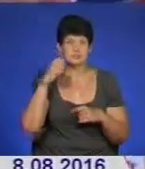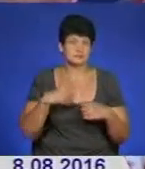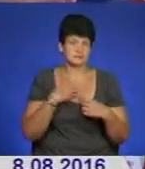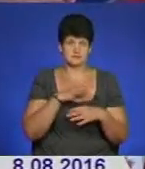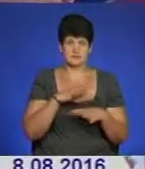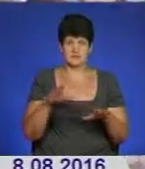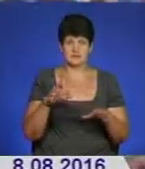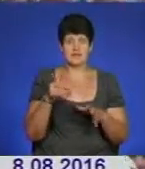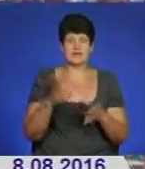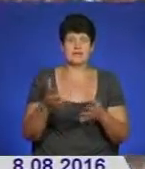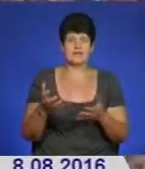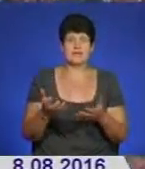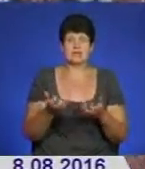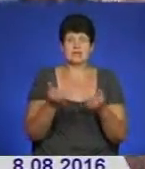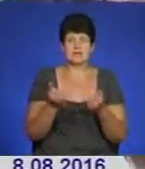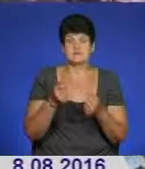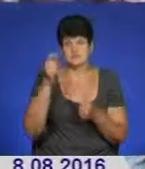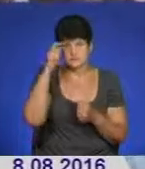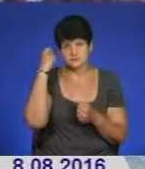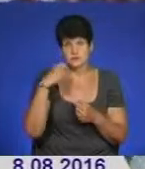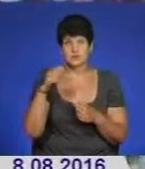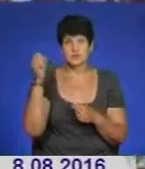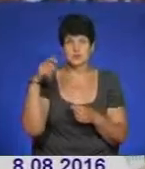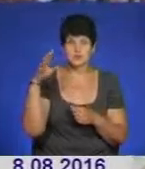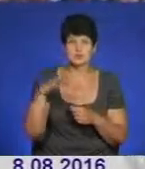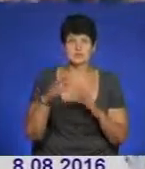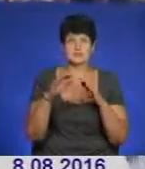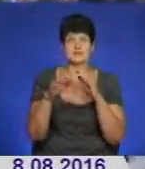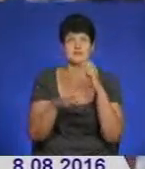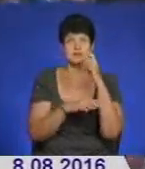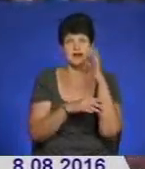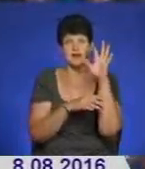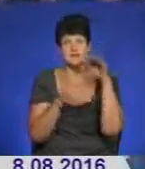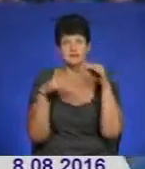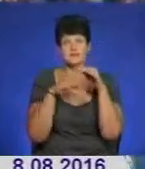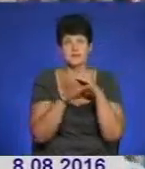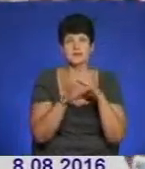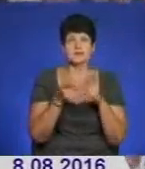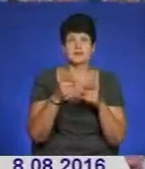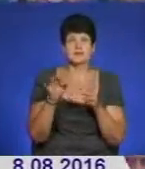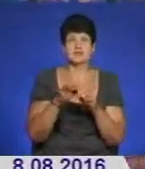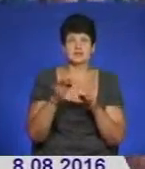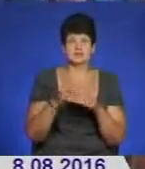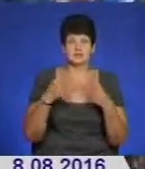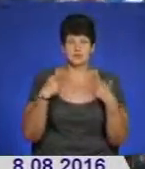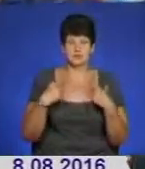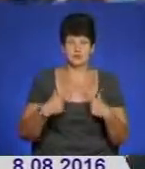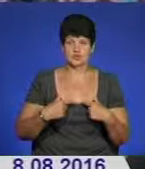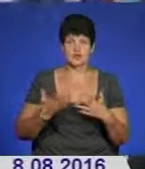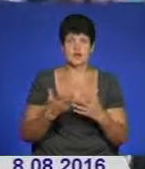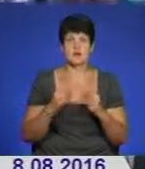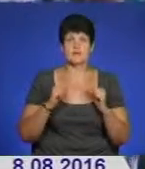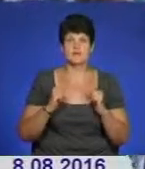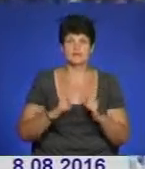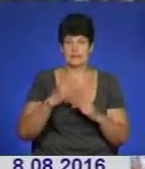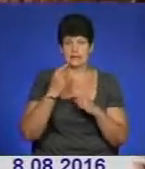людей. Вони рятувалися від пекучого сонця під парасолями, деревами, капелюхами та автентичними вишитими сорочками, традиційними